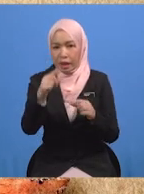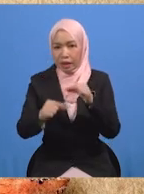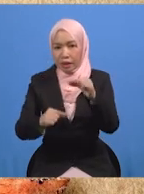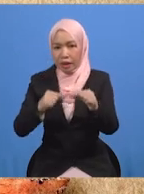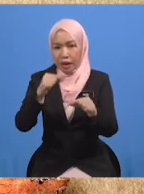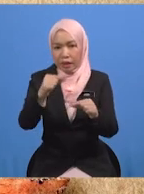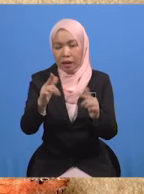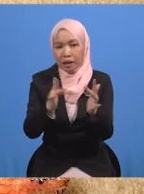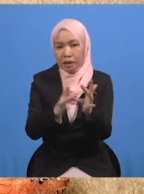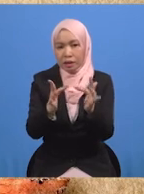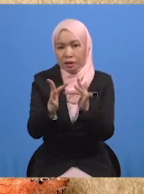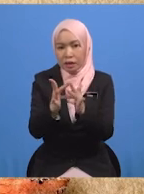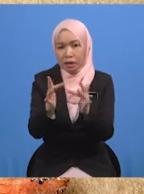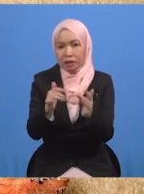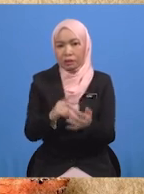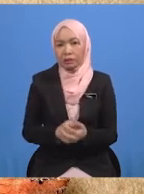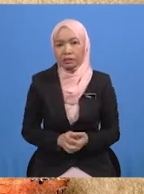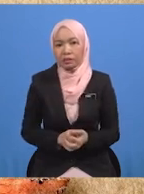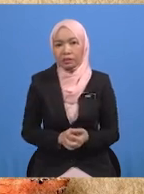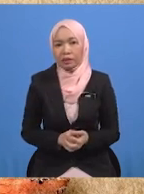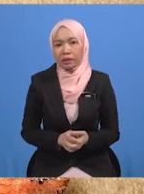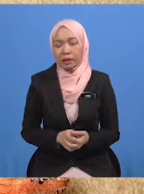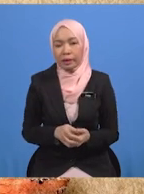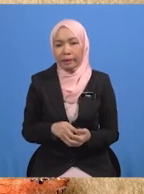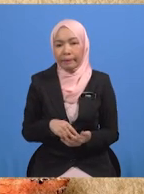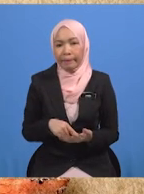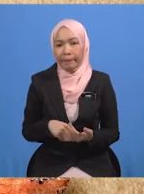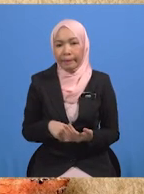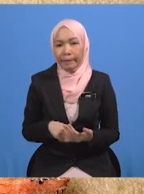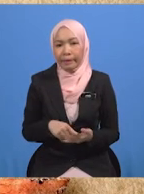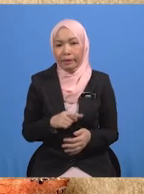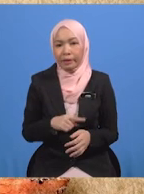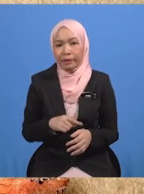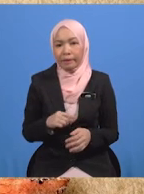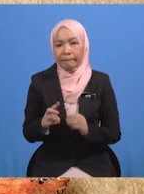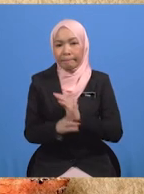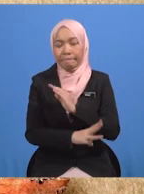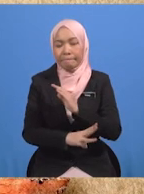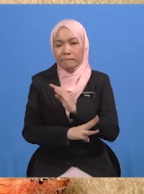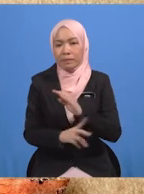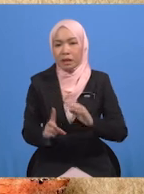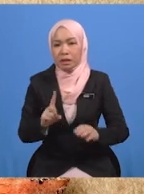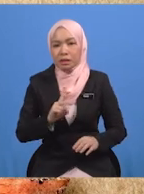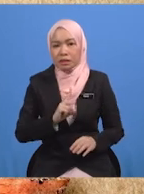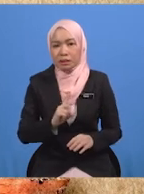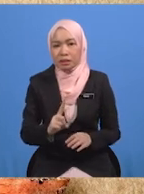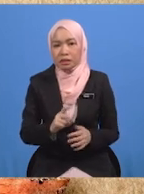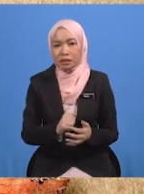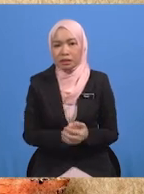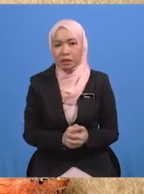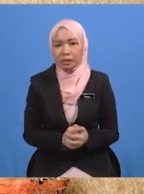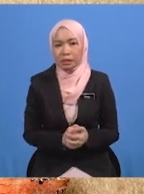atas wilayah-wilayah Islam sebagai satu tugas suci dan merestui